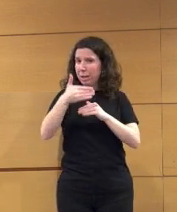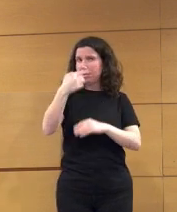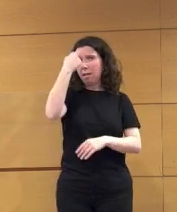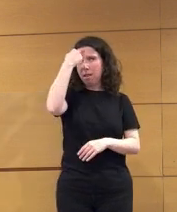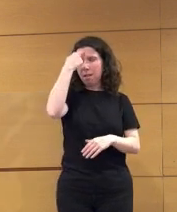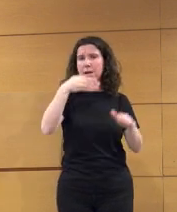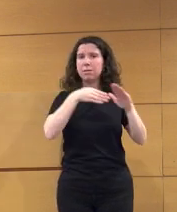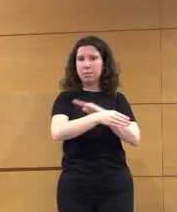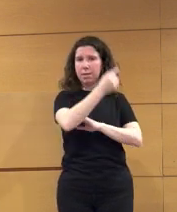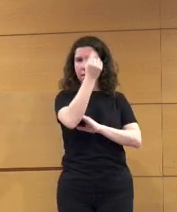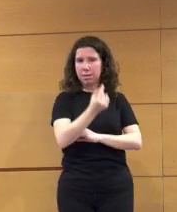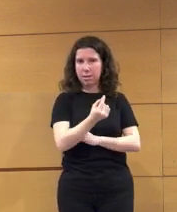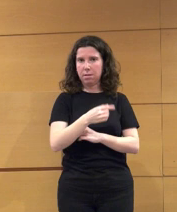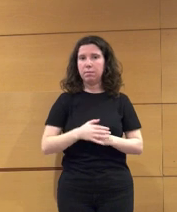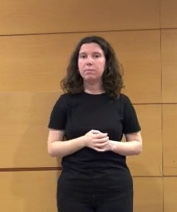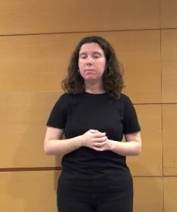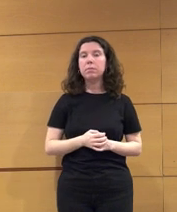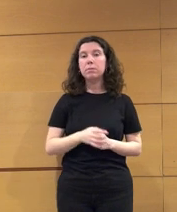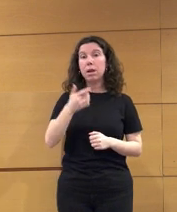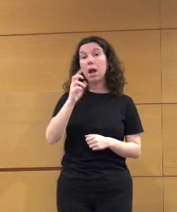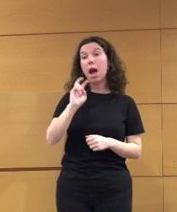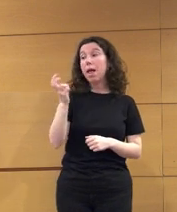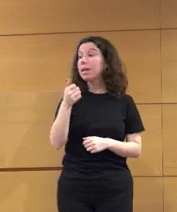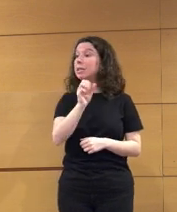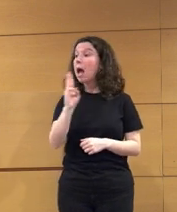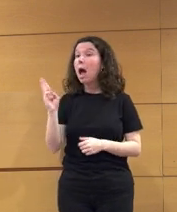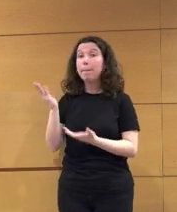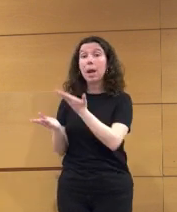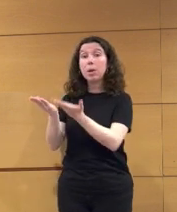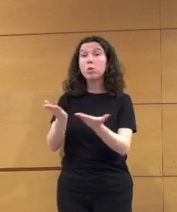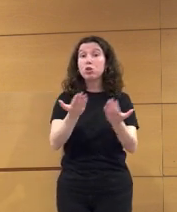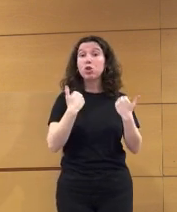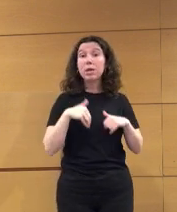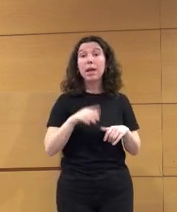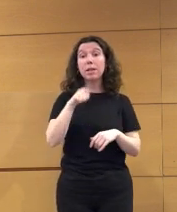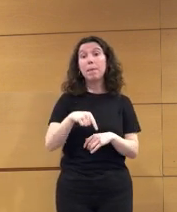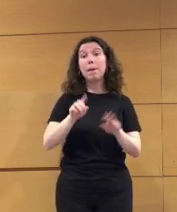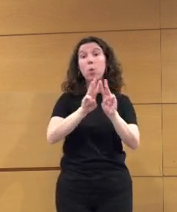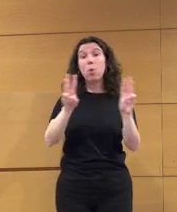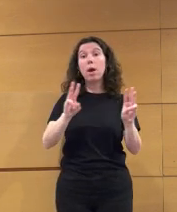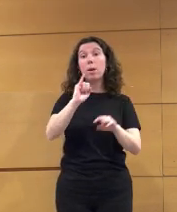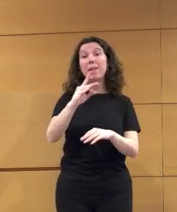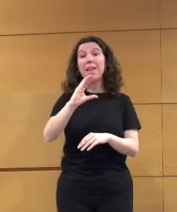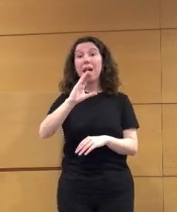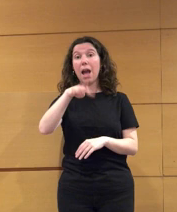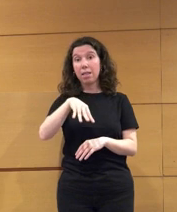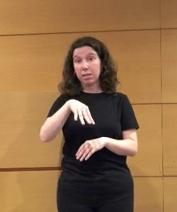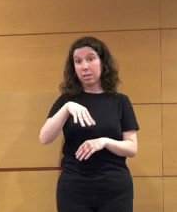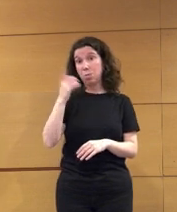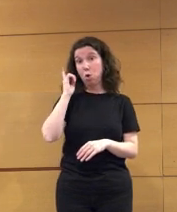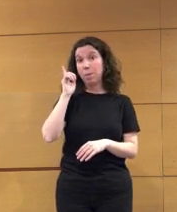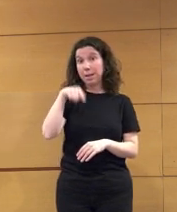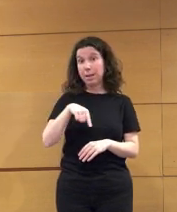l'accessibilitat. I en altres aplicacions hem fet avaluacions a la pàgina de l'IDCAP mòbil i al registre de l'IDCAP mòbil.